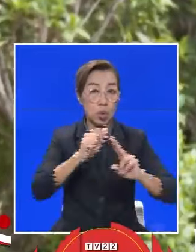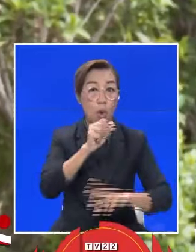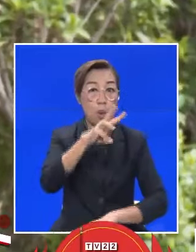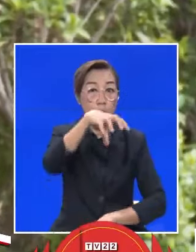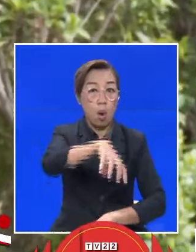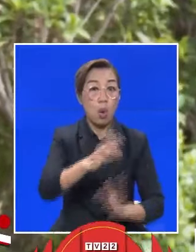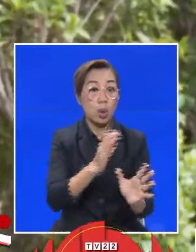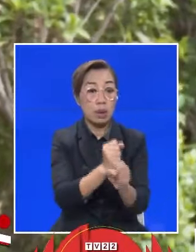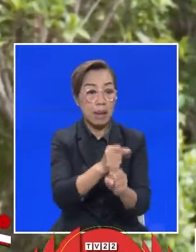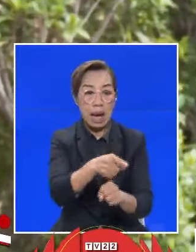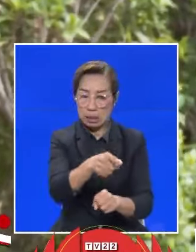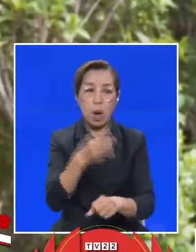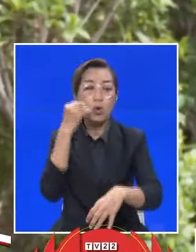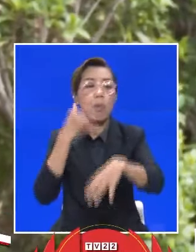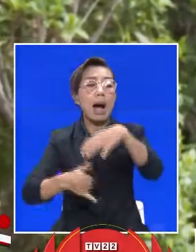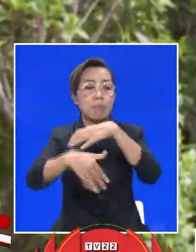สงค์นะฮะ